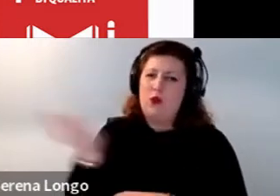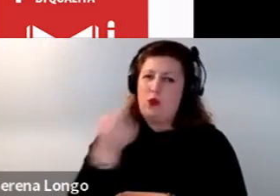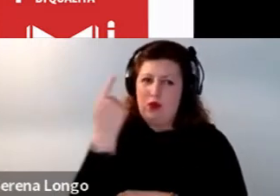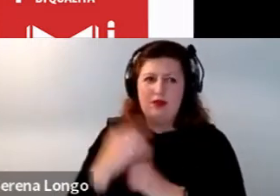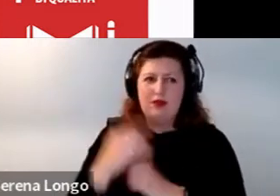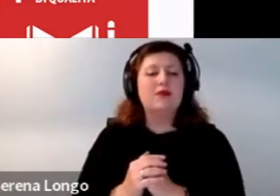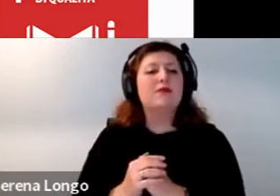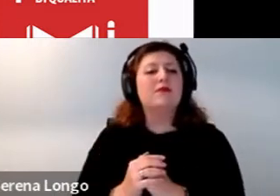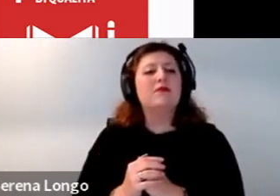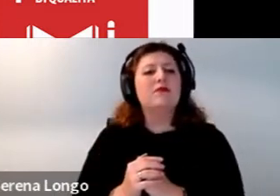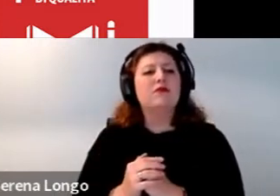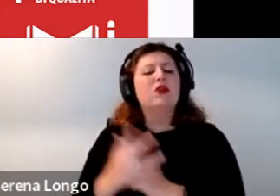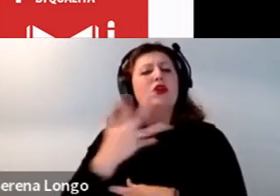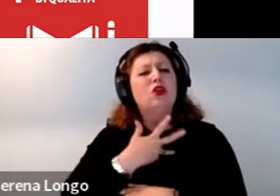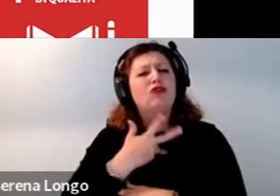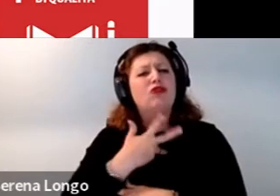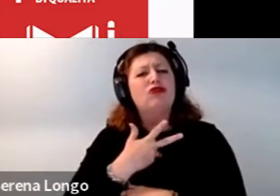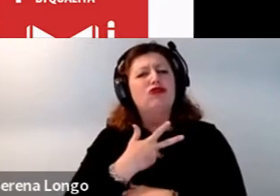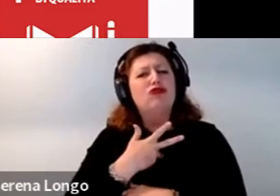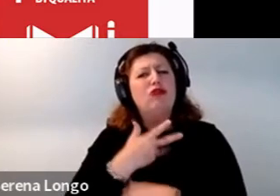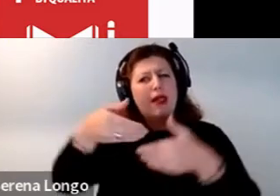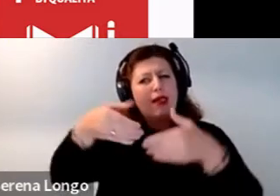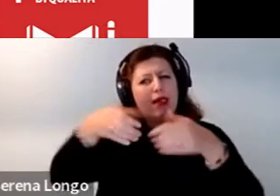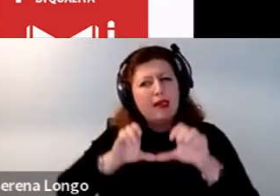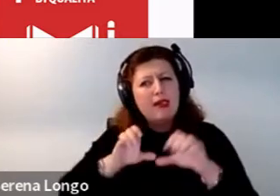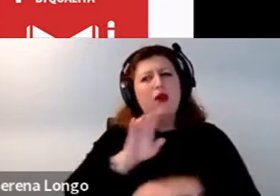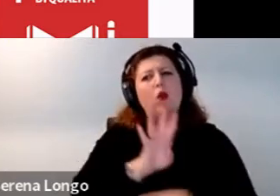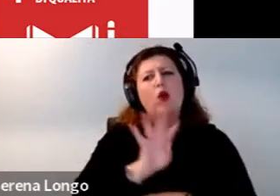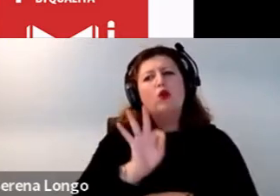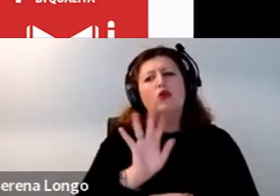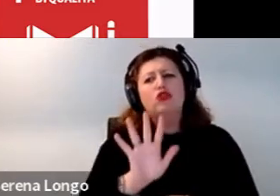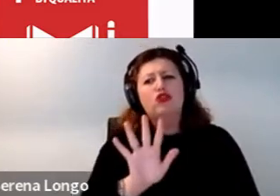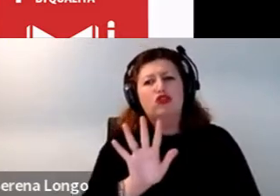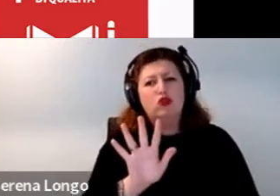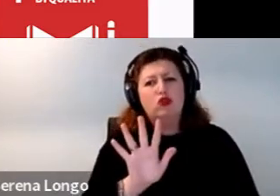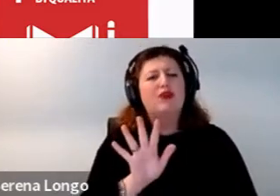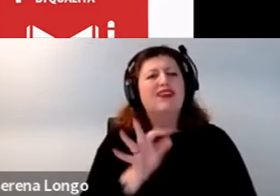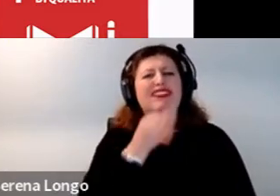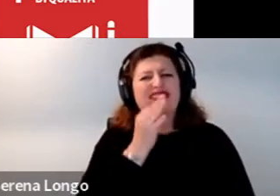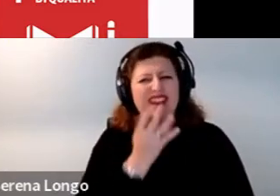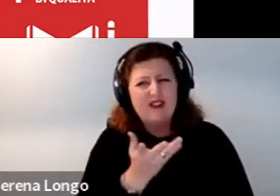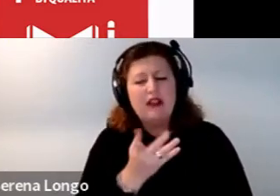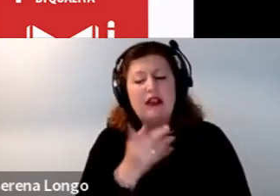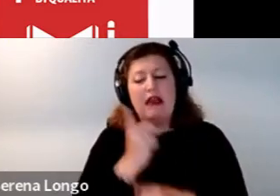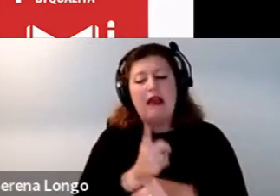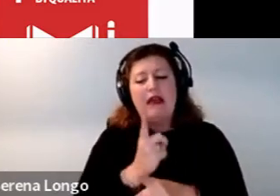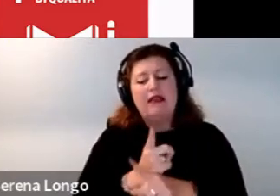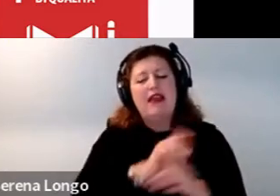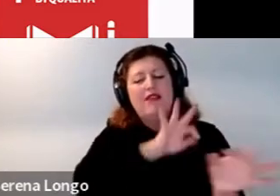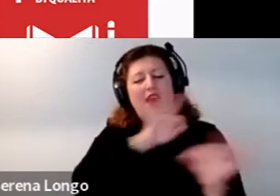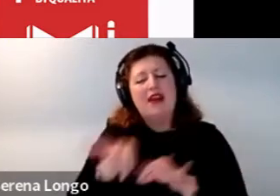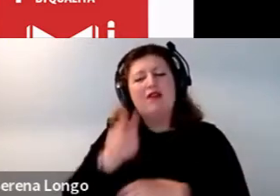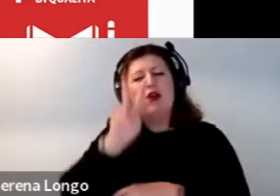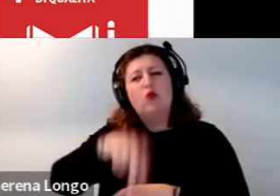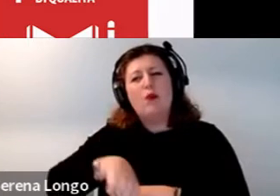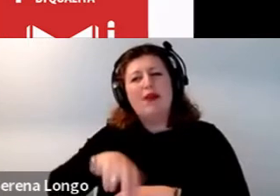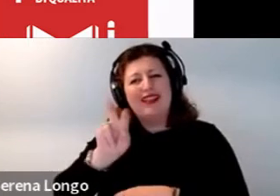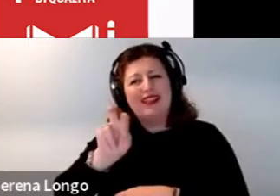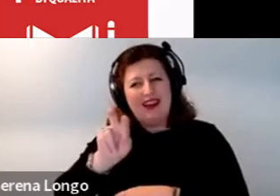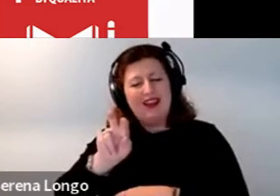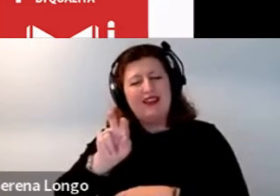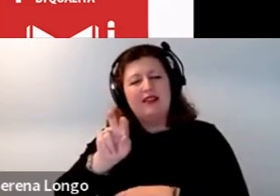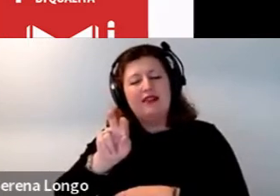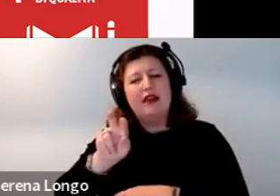viene declinato l'obiettivo 4.5, quello di eliminare entro il 2030 le disparità di